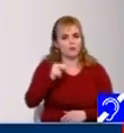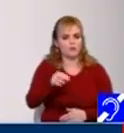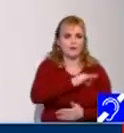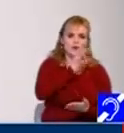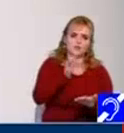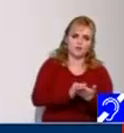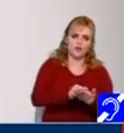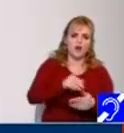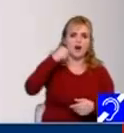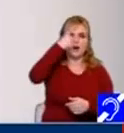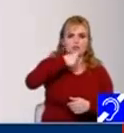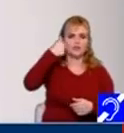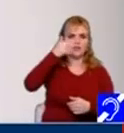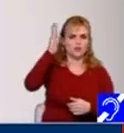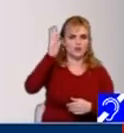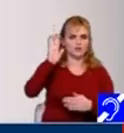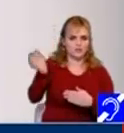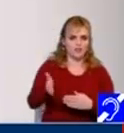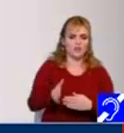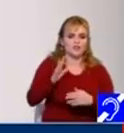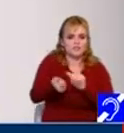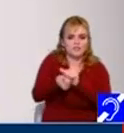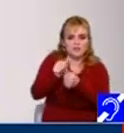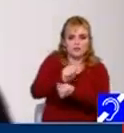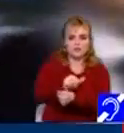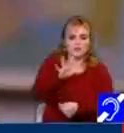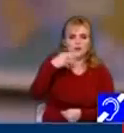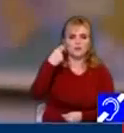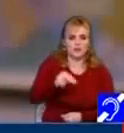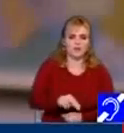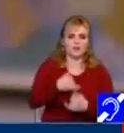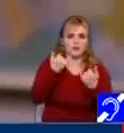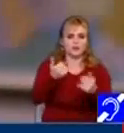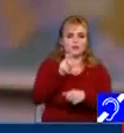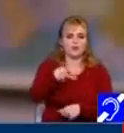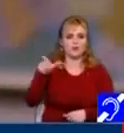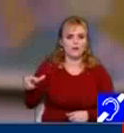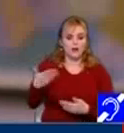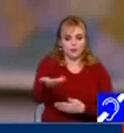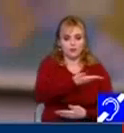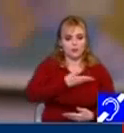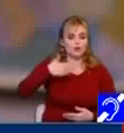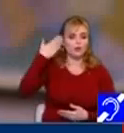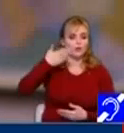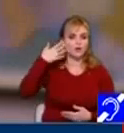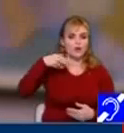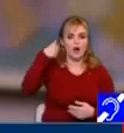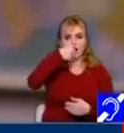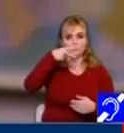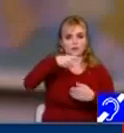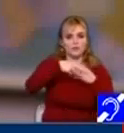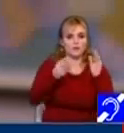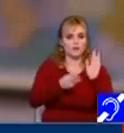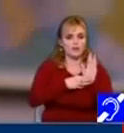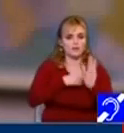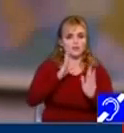responsabili, în anul care vine vom reuși să schimbăm lucrurile în bine pentru oameni. Pentru noi, românii, anul 2018 este